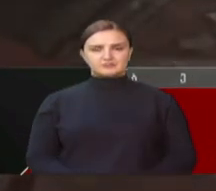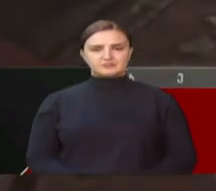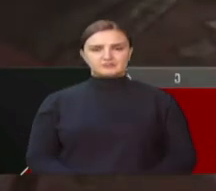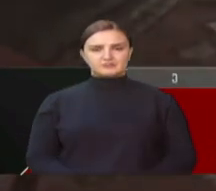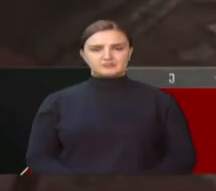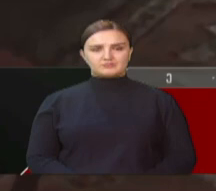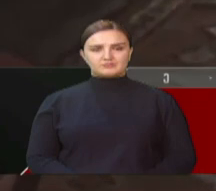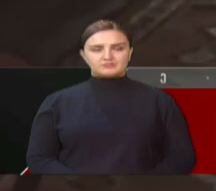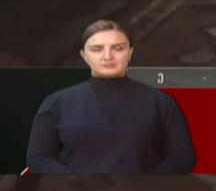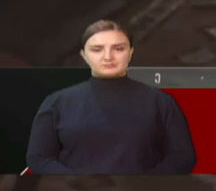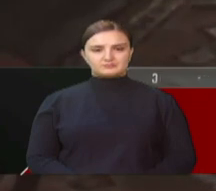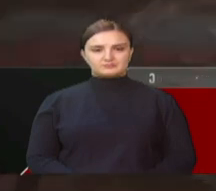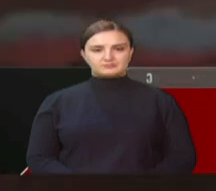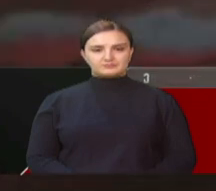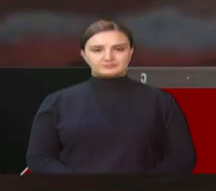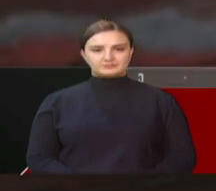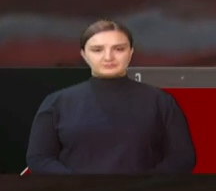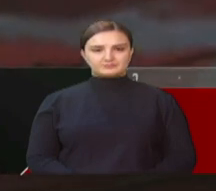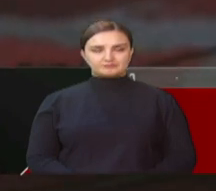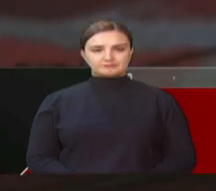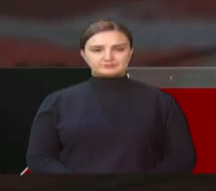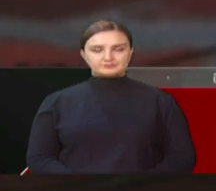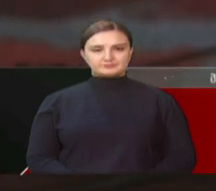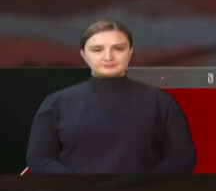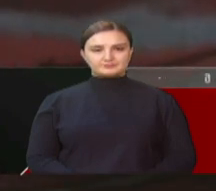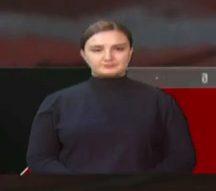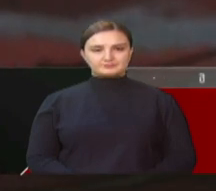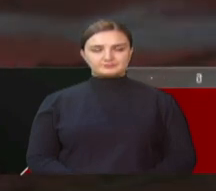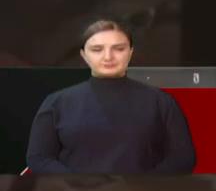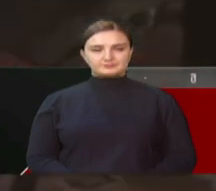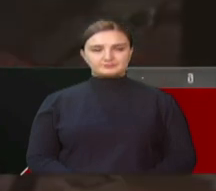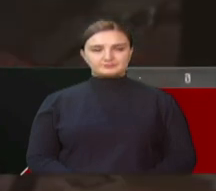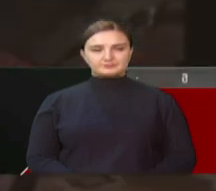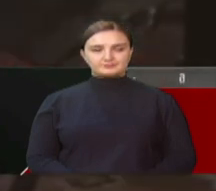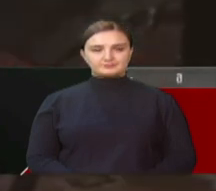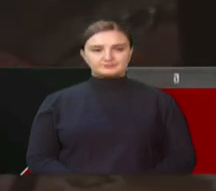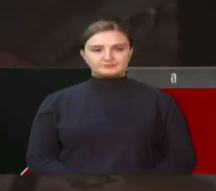ლო, დავედი. დედა, დაგიწავე ბავშვი, მოუჩვენე გარდაღები, მოდი ვა.